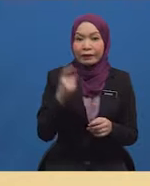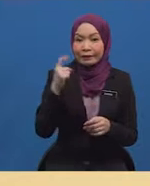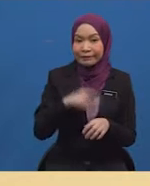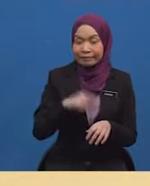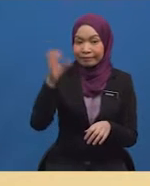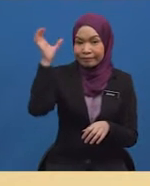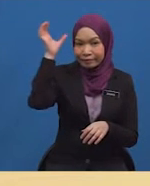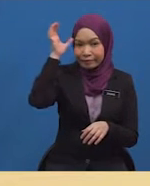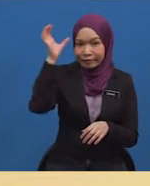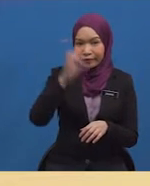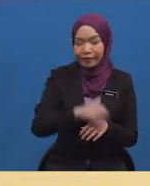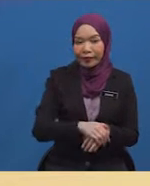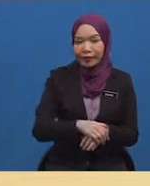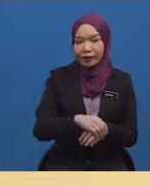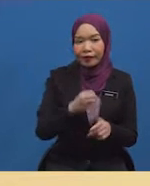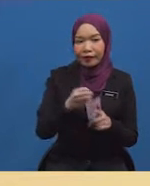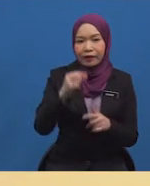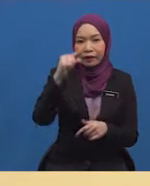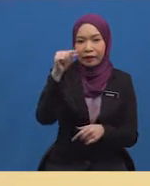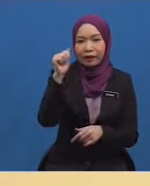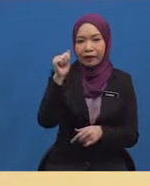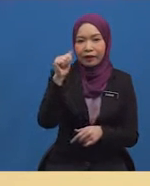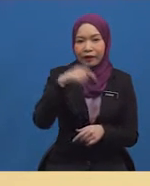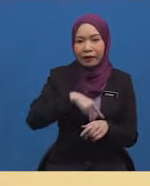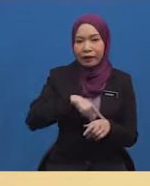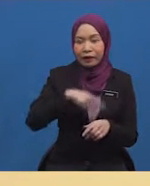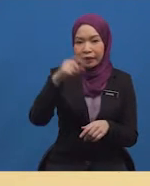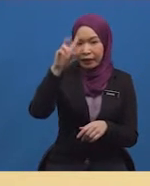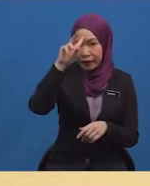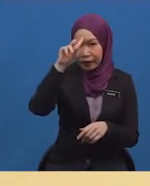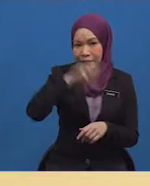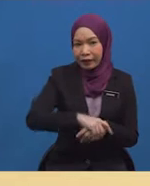China, lembangan Ganges atau lembangan Indus di India.